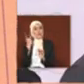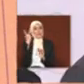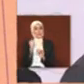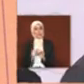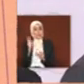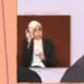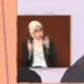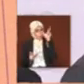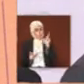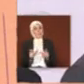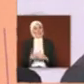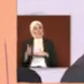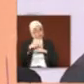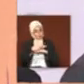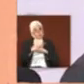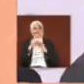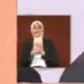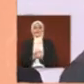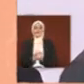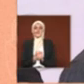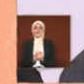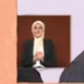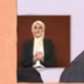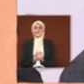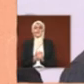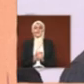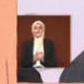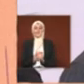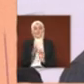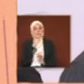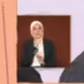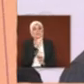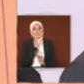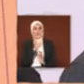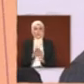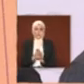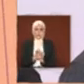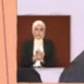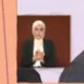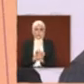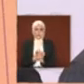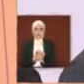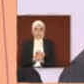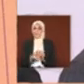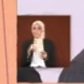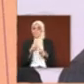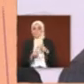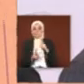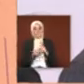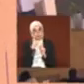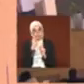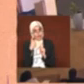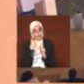بقى ايه توسعي لي صدرك شويه في الكلام وانا بصفه السيده بسيطه قاعده في البيت بسمع الموضوع وفي حوار وطني